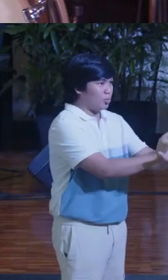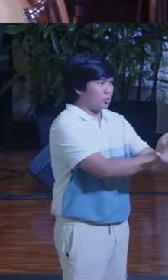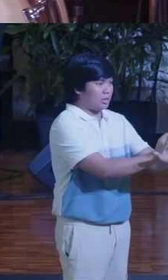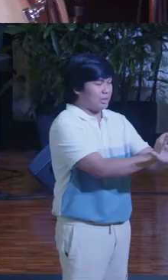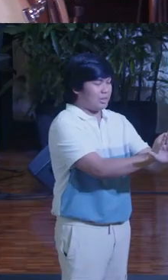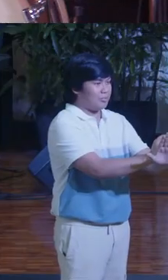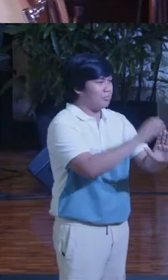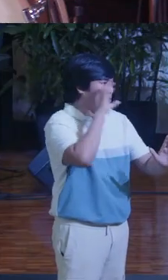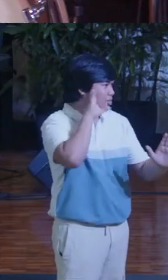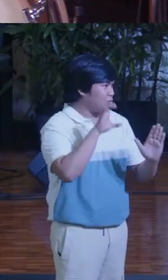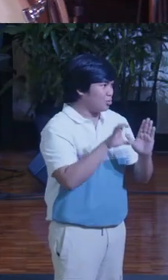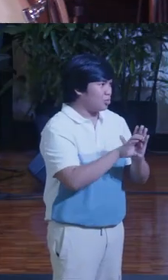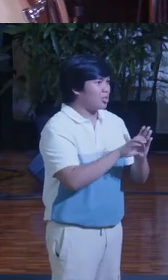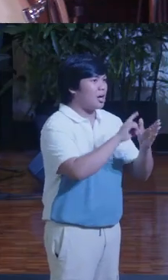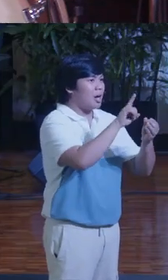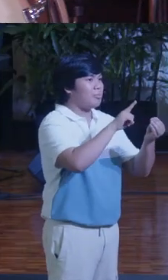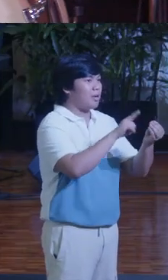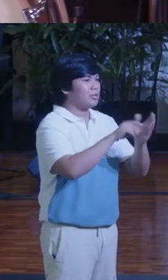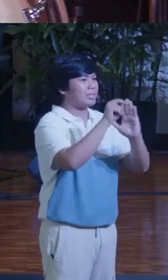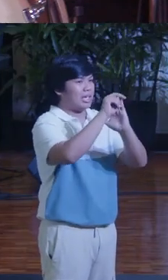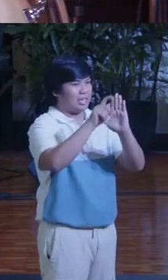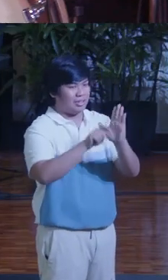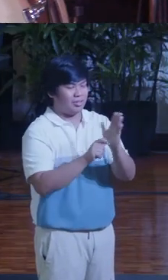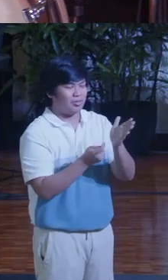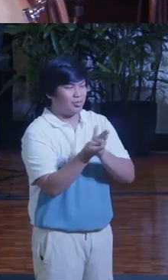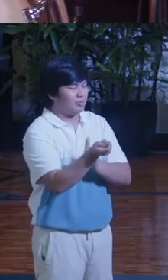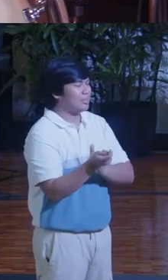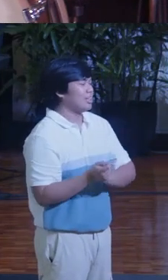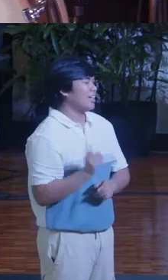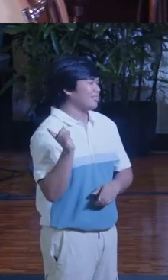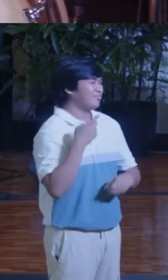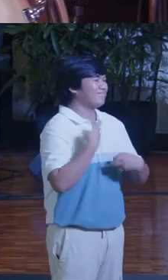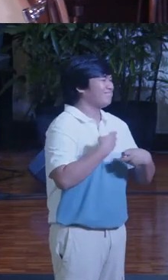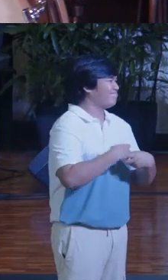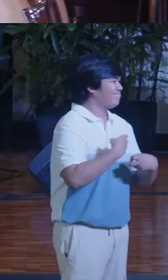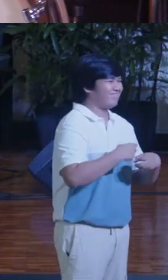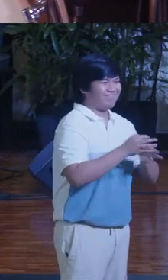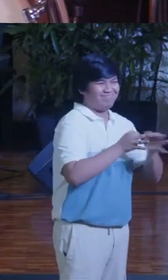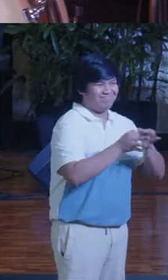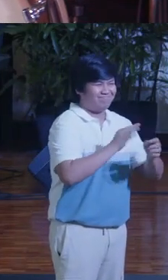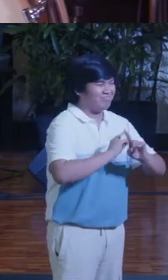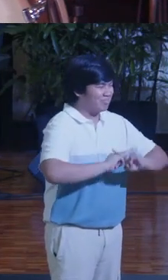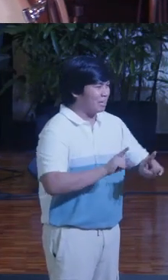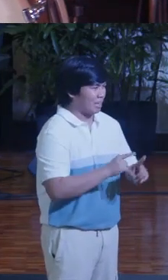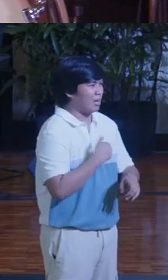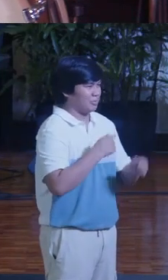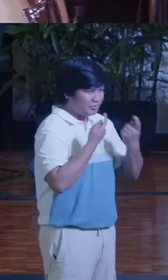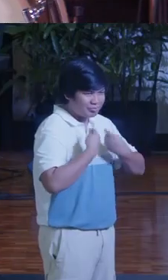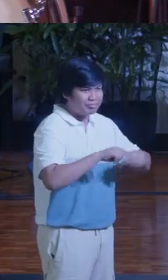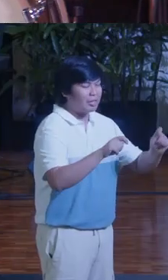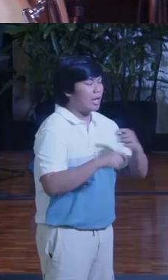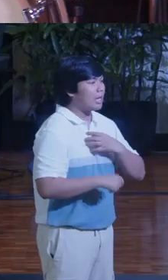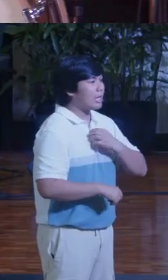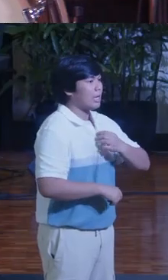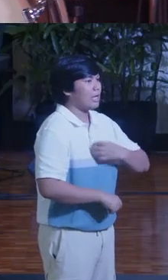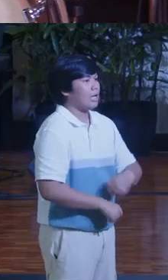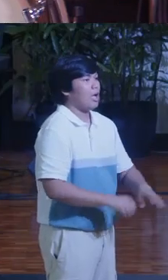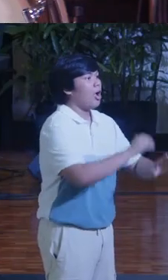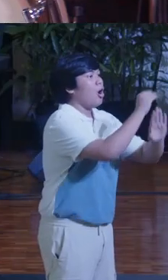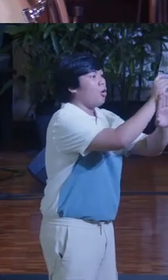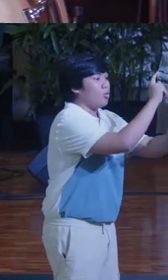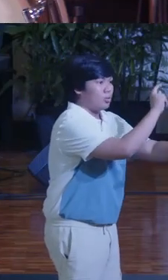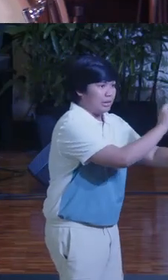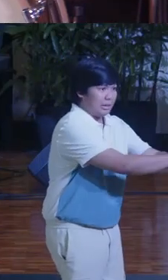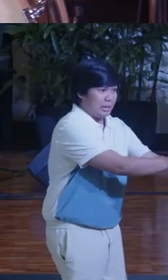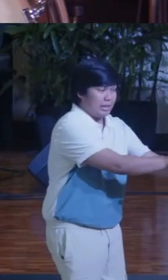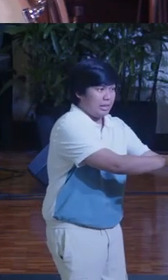picture of a New Testament truth. No? So ito po ay isang larawan,